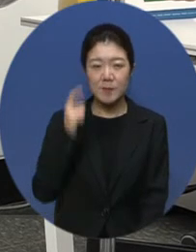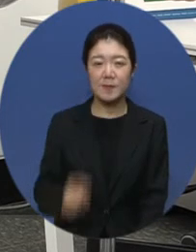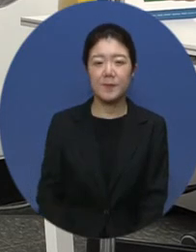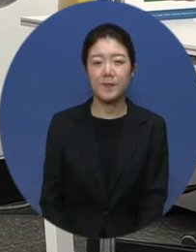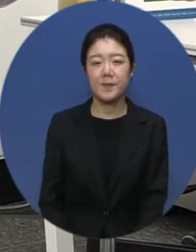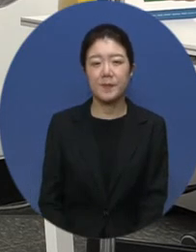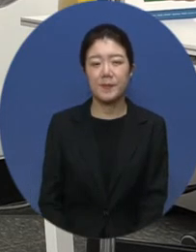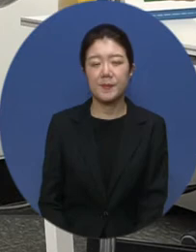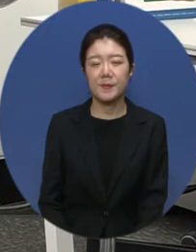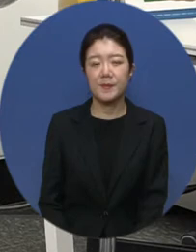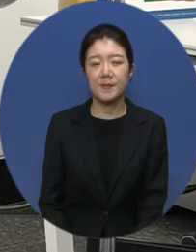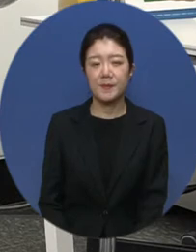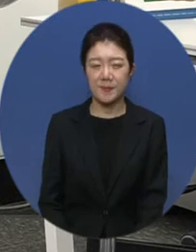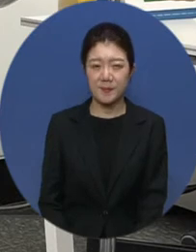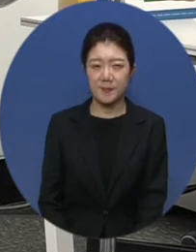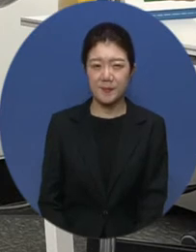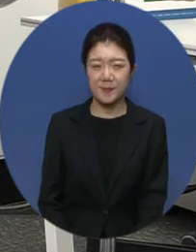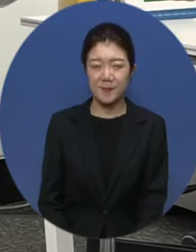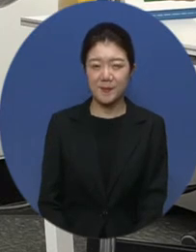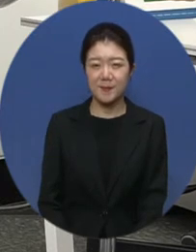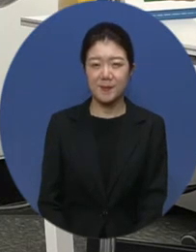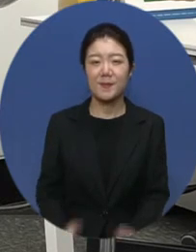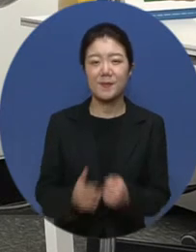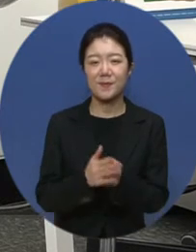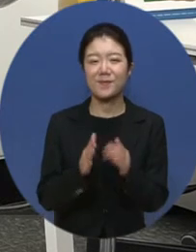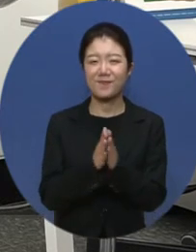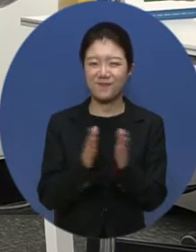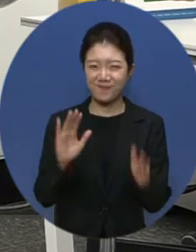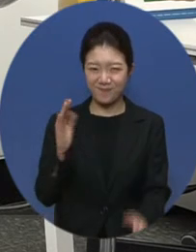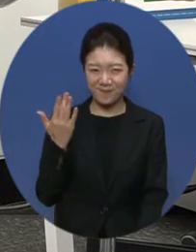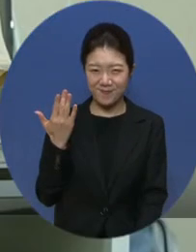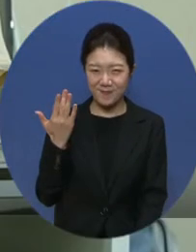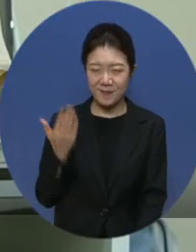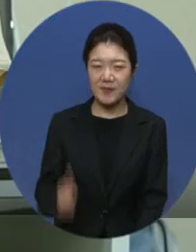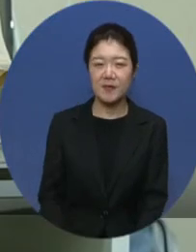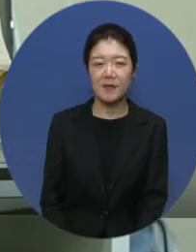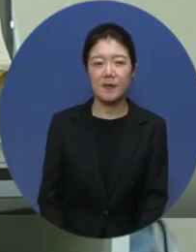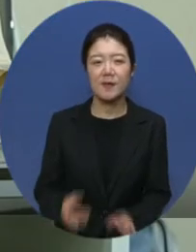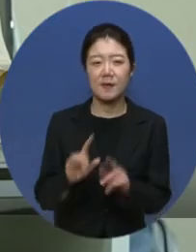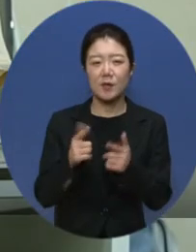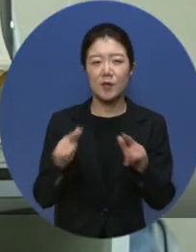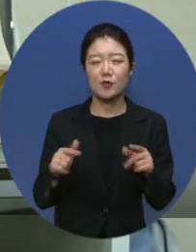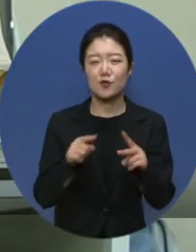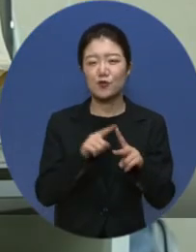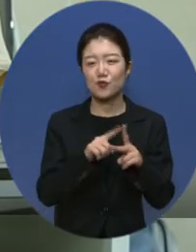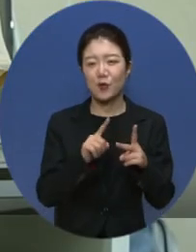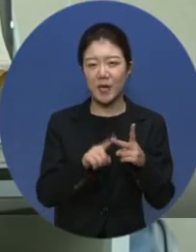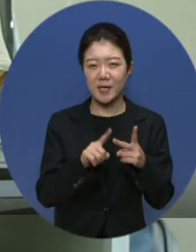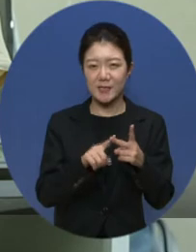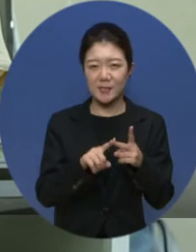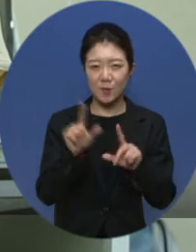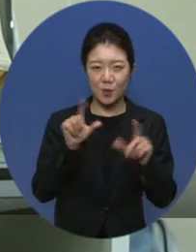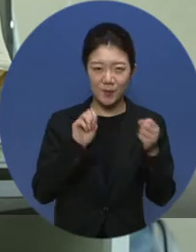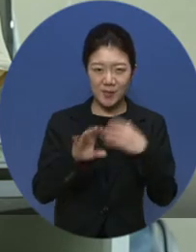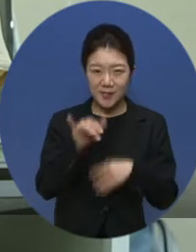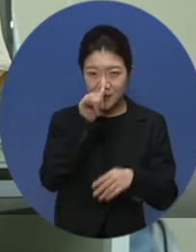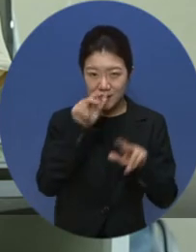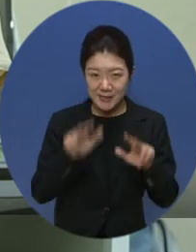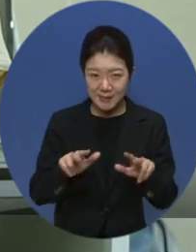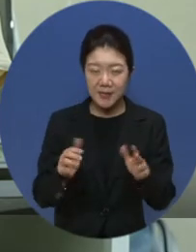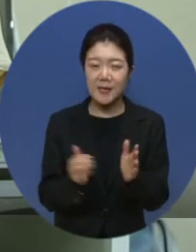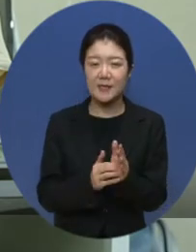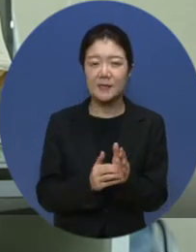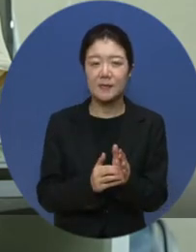것이었고, 그리고 그래서 이제 시작을 하게 됐는데, 여러 가지 딱 두 가지의 반응이더라고요. 지금까지도